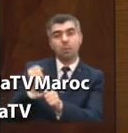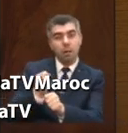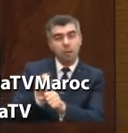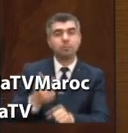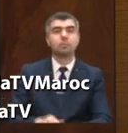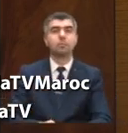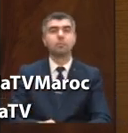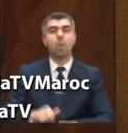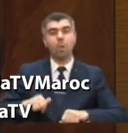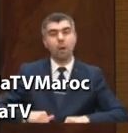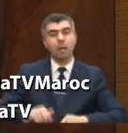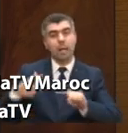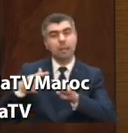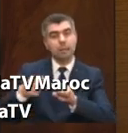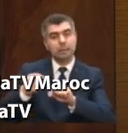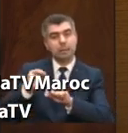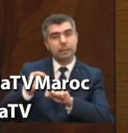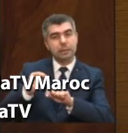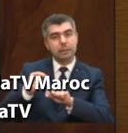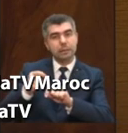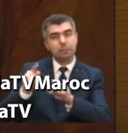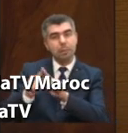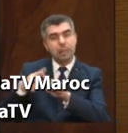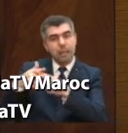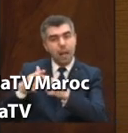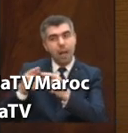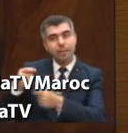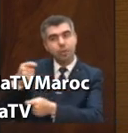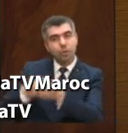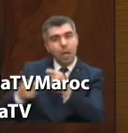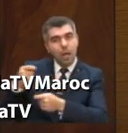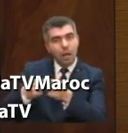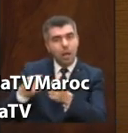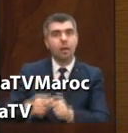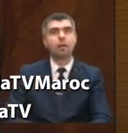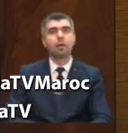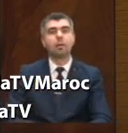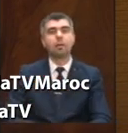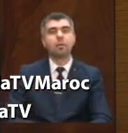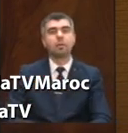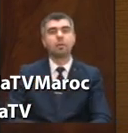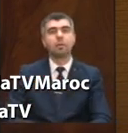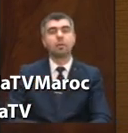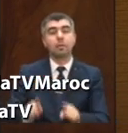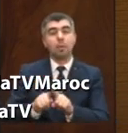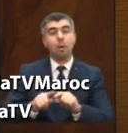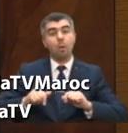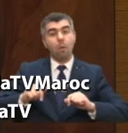المهني ووزارة الصناعة والتجارة والاقتصاد الرقمي والأخضر، وممثلين عن المصالح